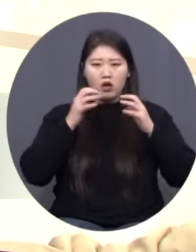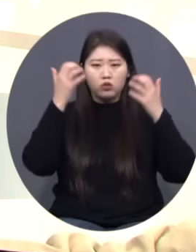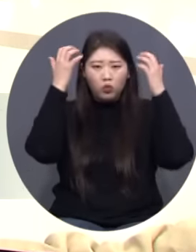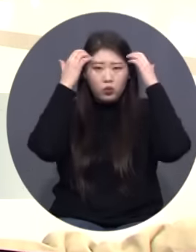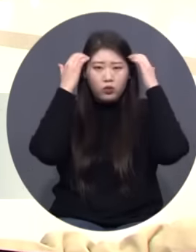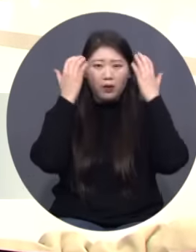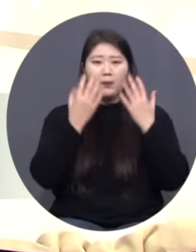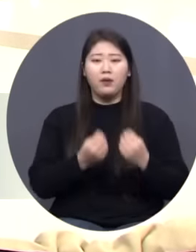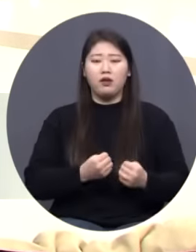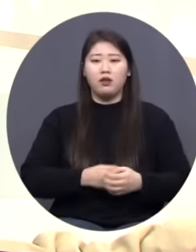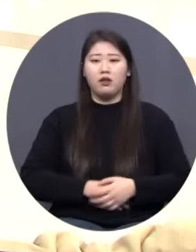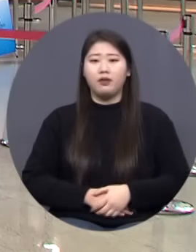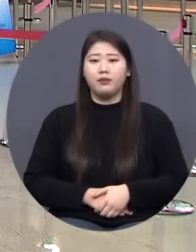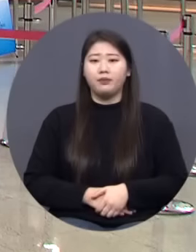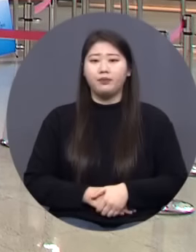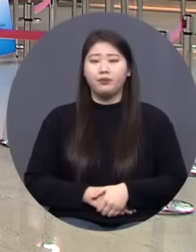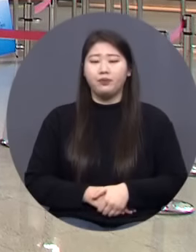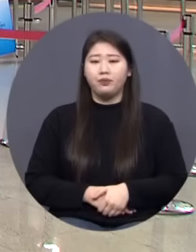고생하고 있습니다.